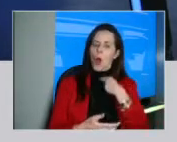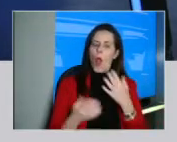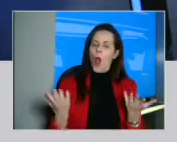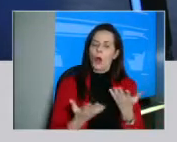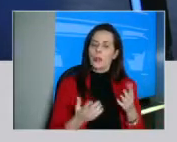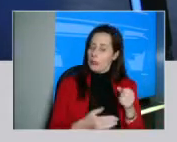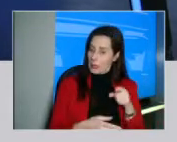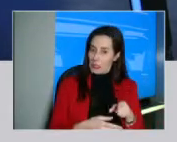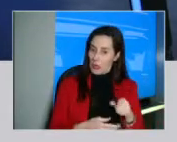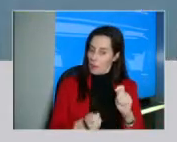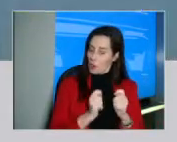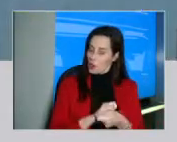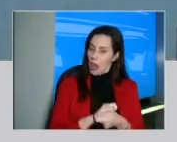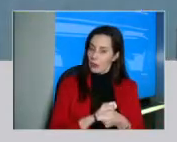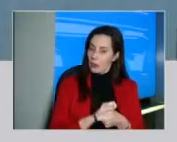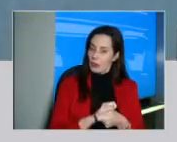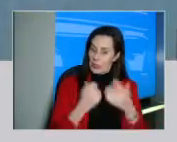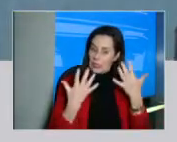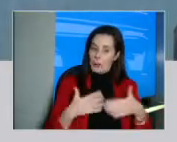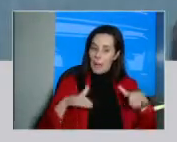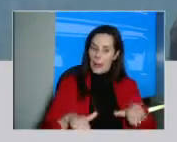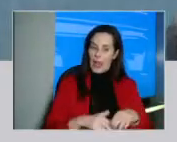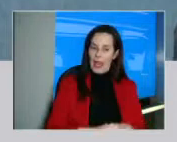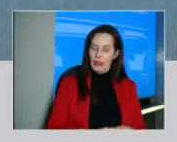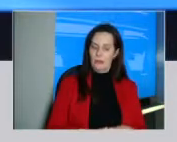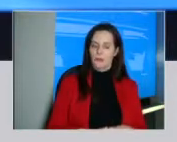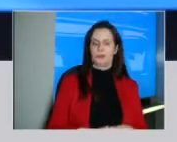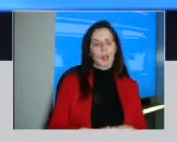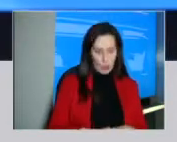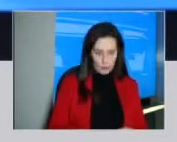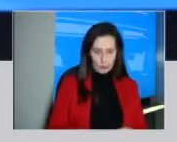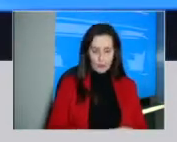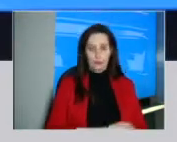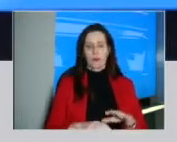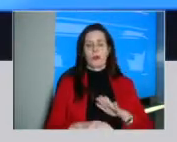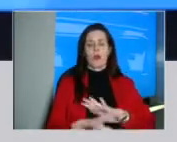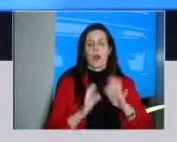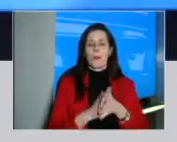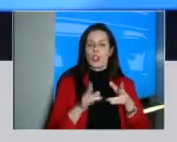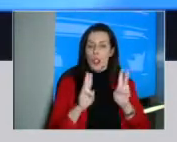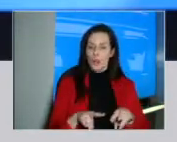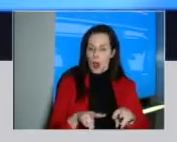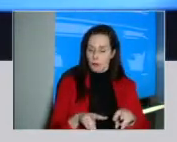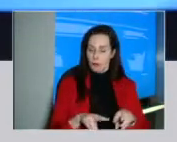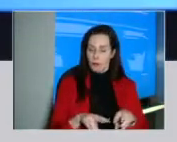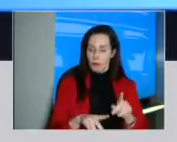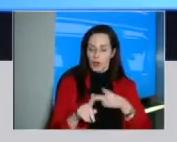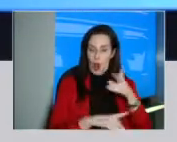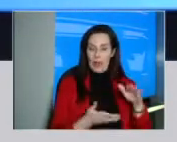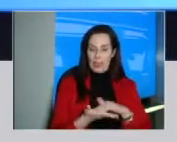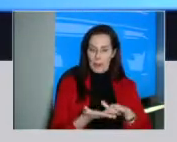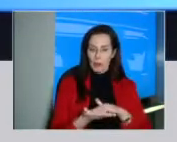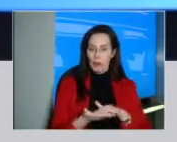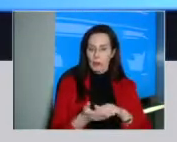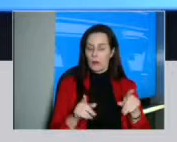הקולות האלה? והאם זה משנה את האופן שבו נספר מנדט? טוב, כל שניתן לרשימת מועמדים שלא עברה את אחוז החסימה,